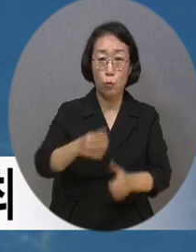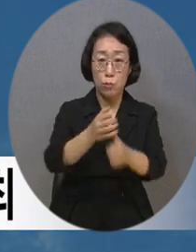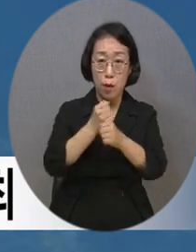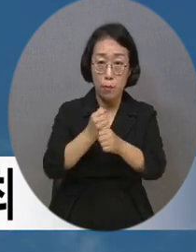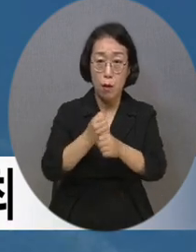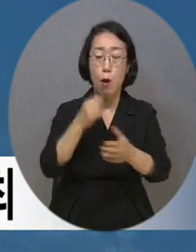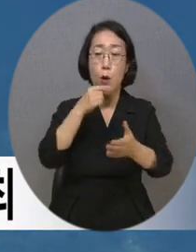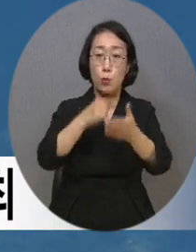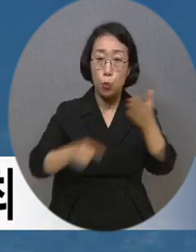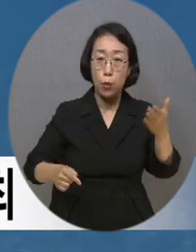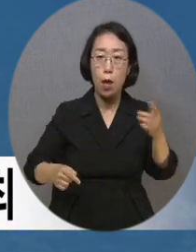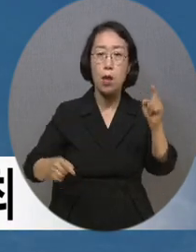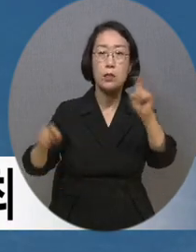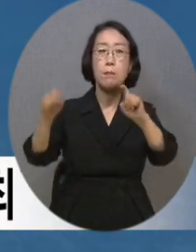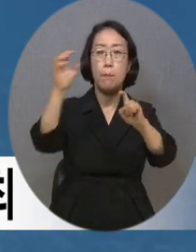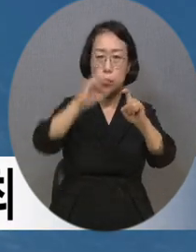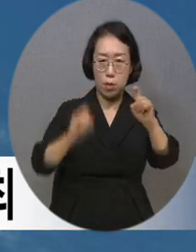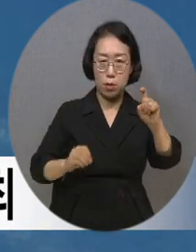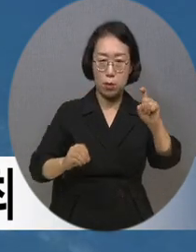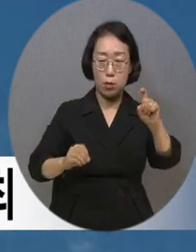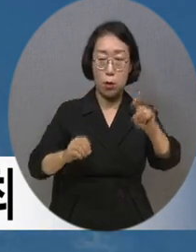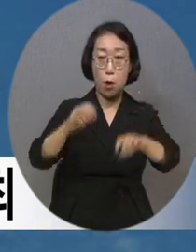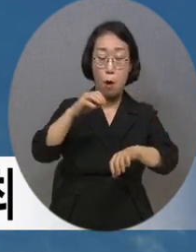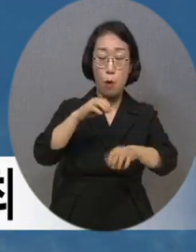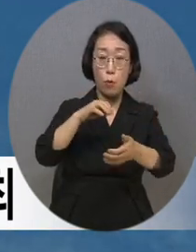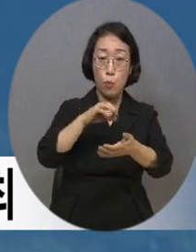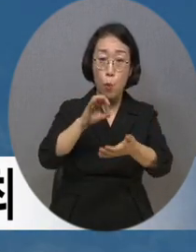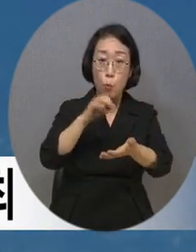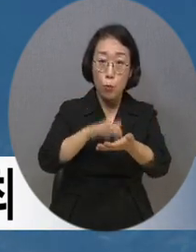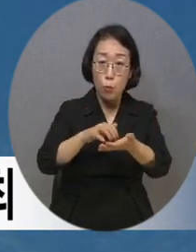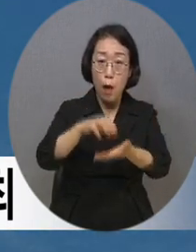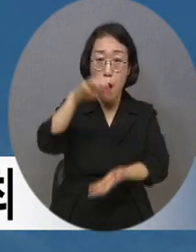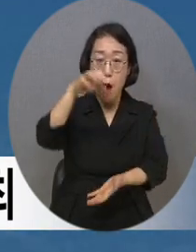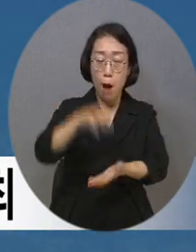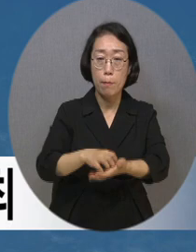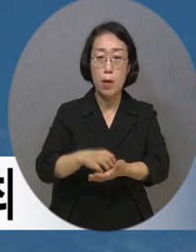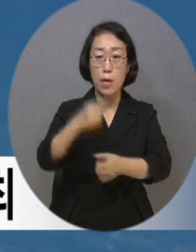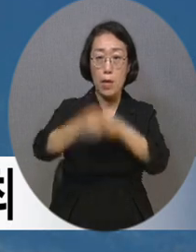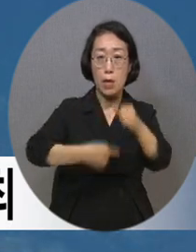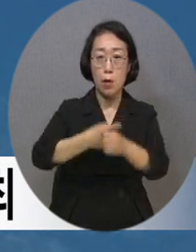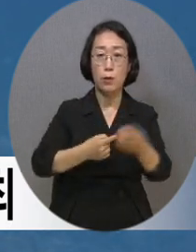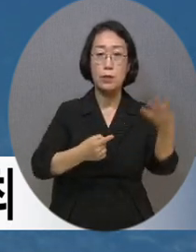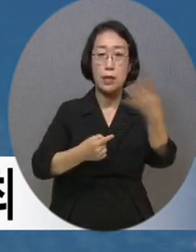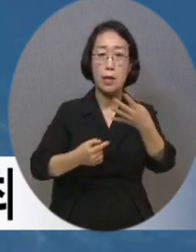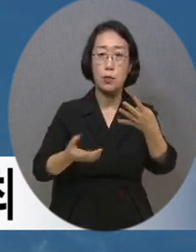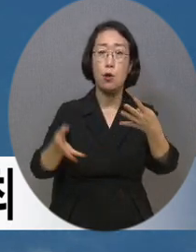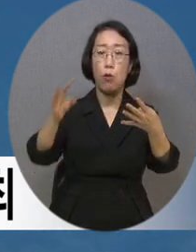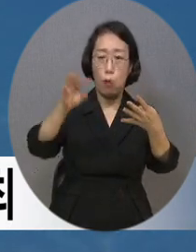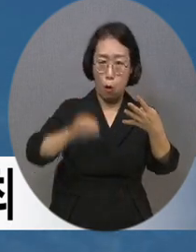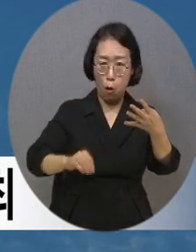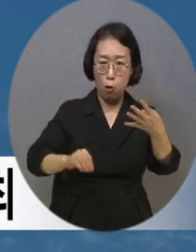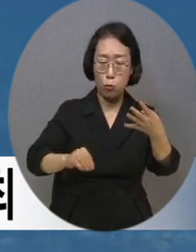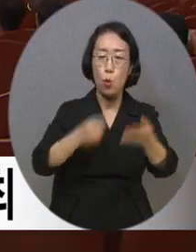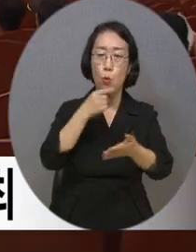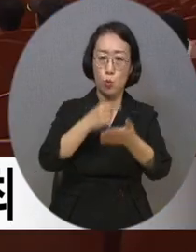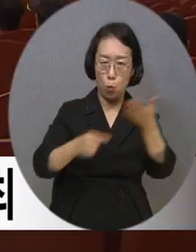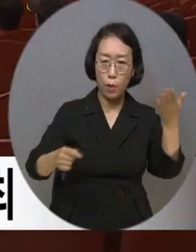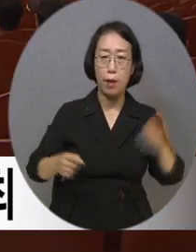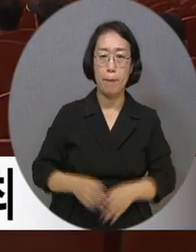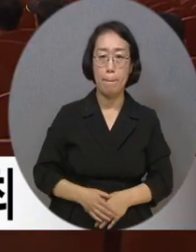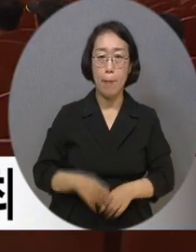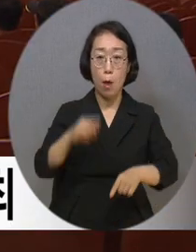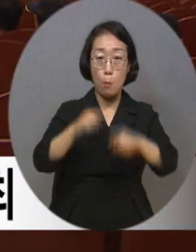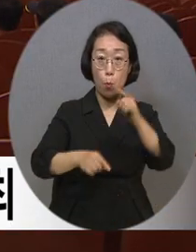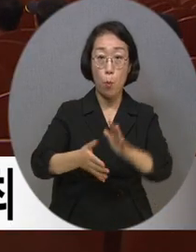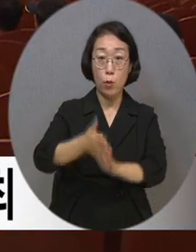약 10%를 차지하며 이를 금액으로 환산하면 연간 4천여억 원에 달합니다.